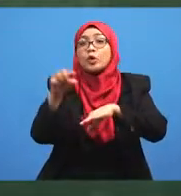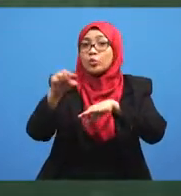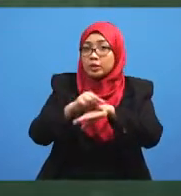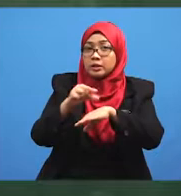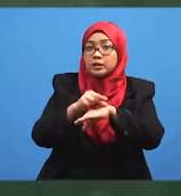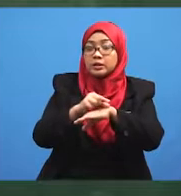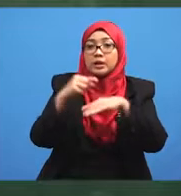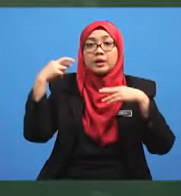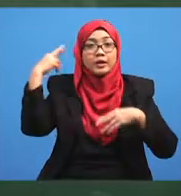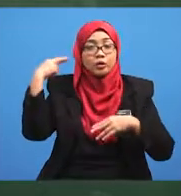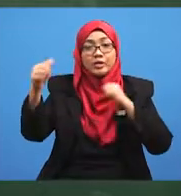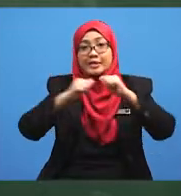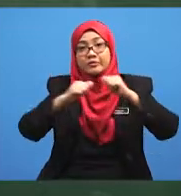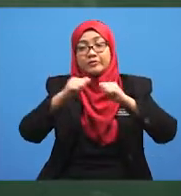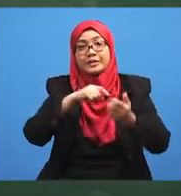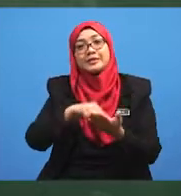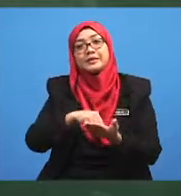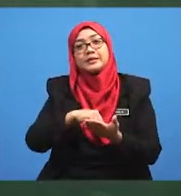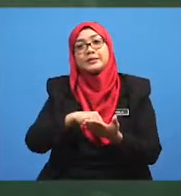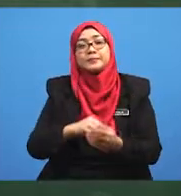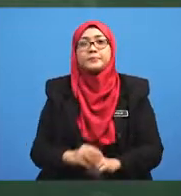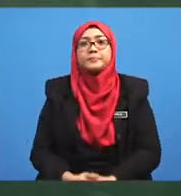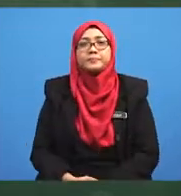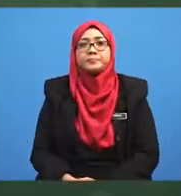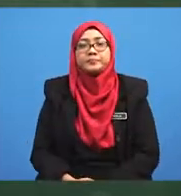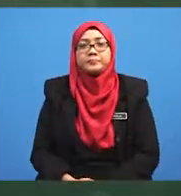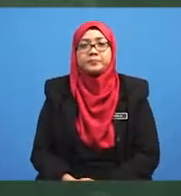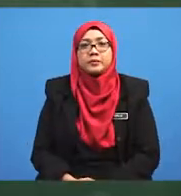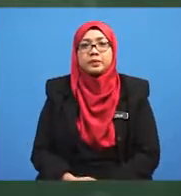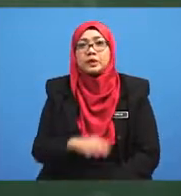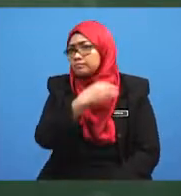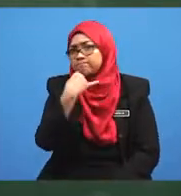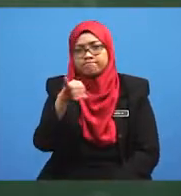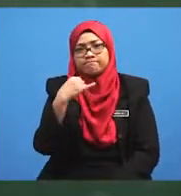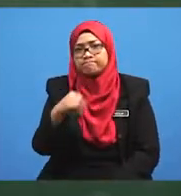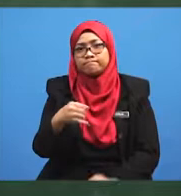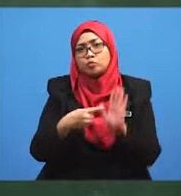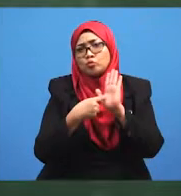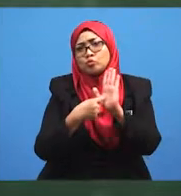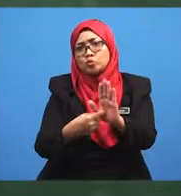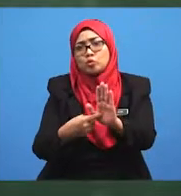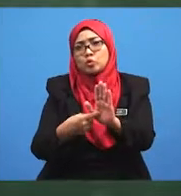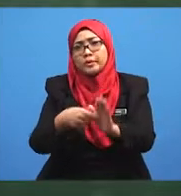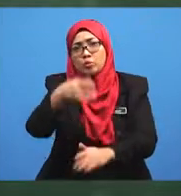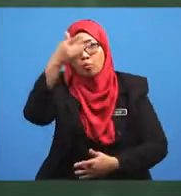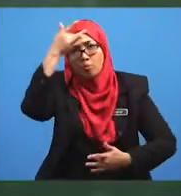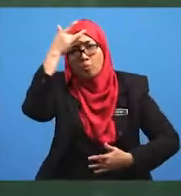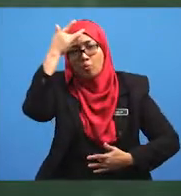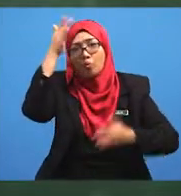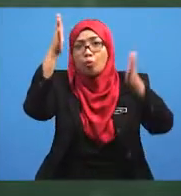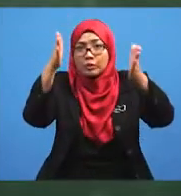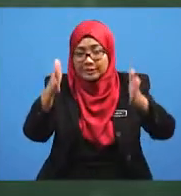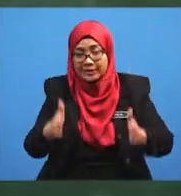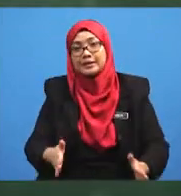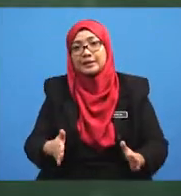pendapat murid-murid, perlukah kita dedahkan pesakit ini dalam jangka masa yang lama atau